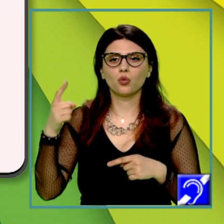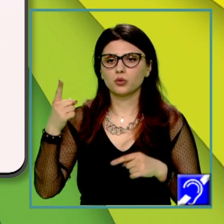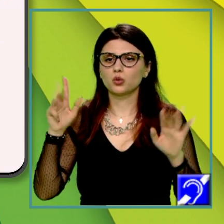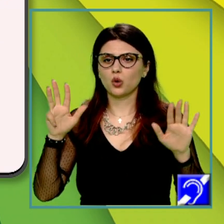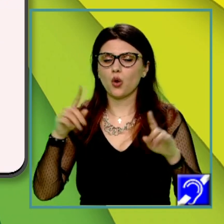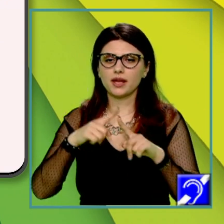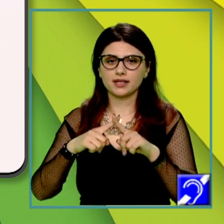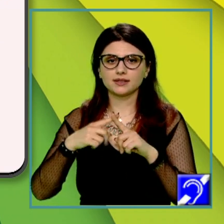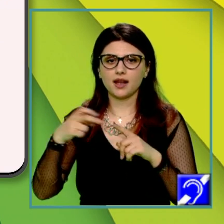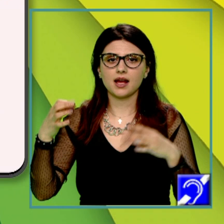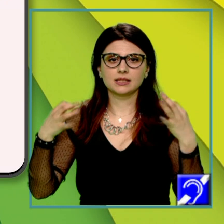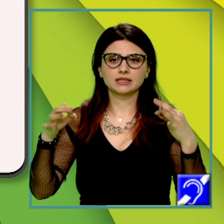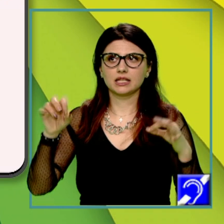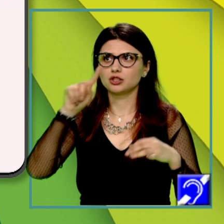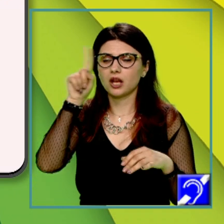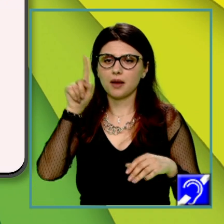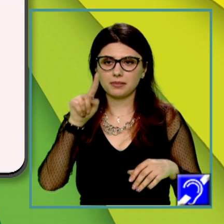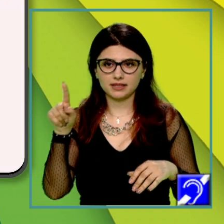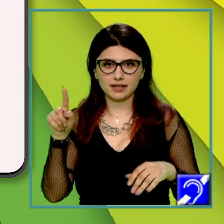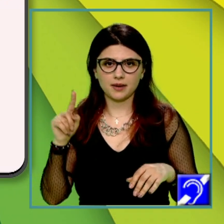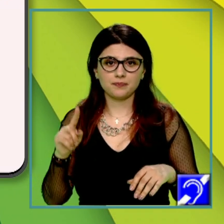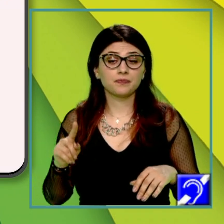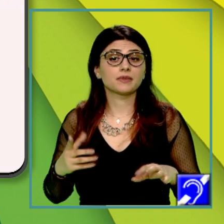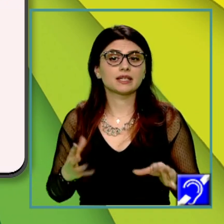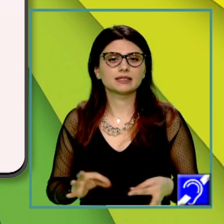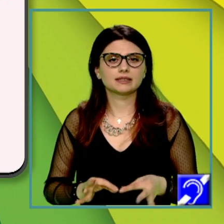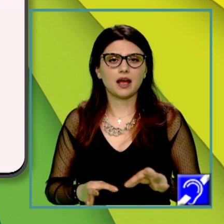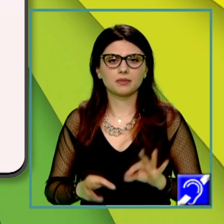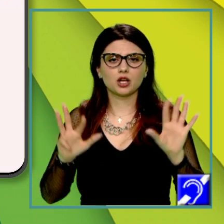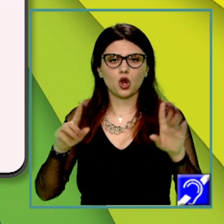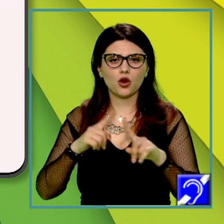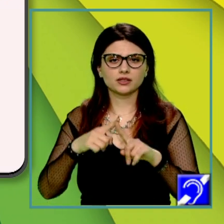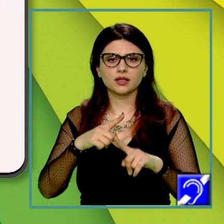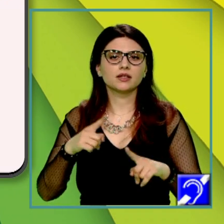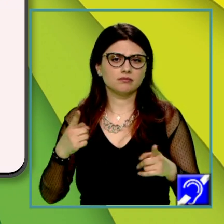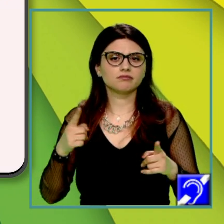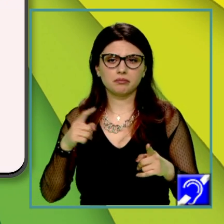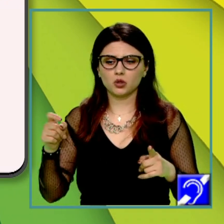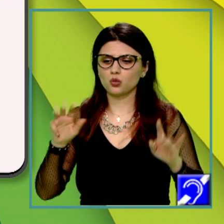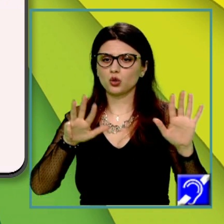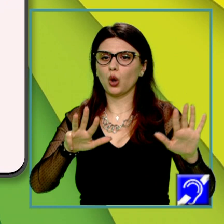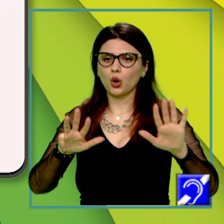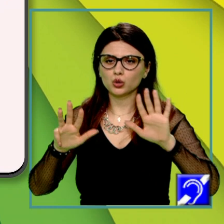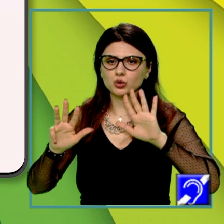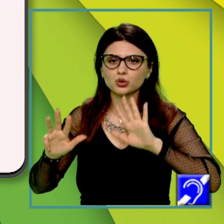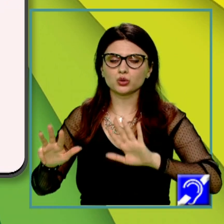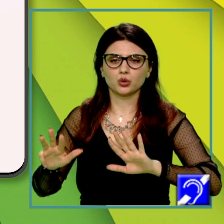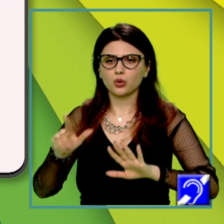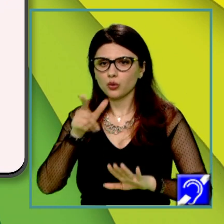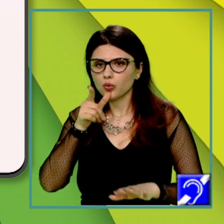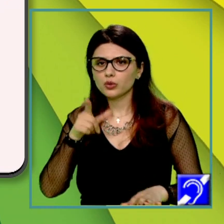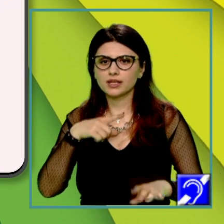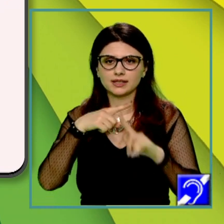9 x egal cu zece la pătrat adică 9 x egal cu minus 99 de unde